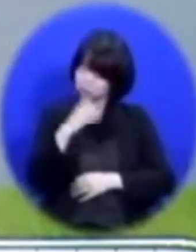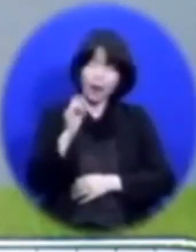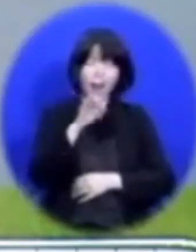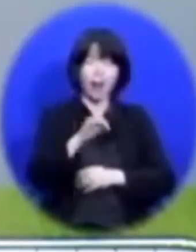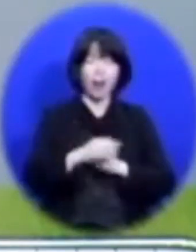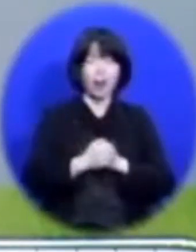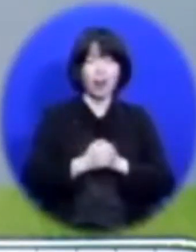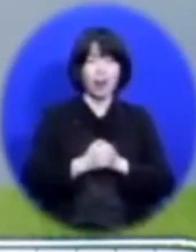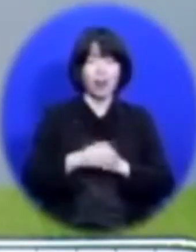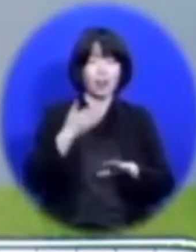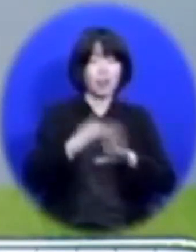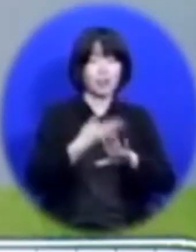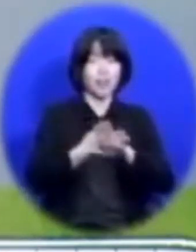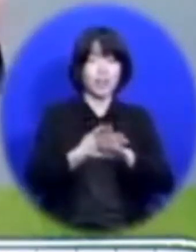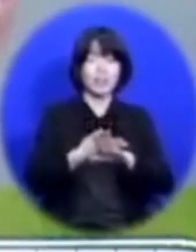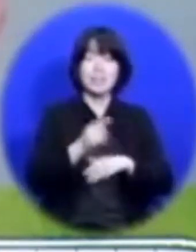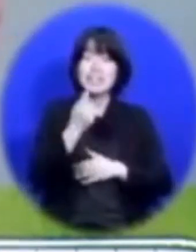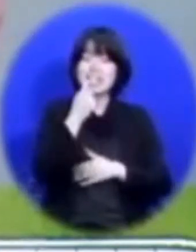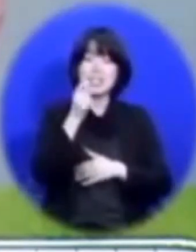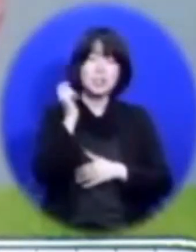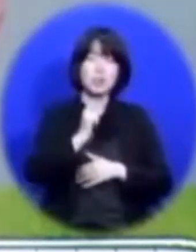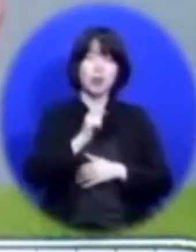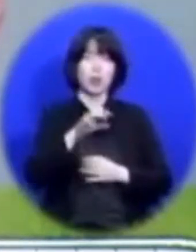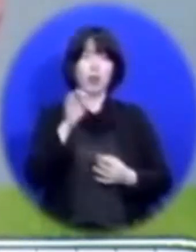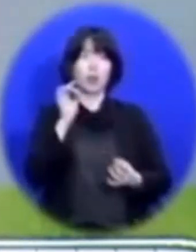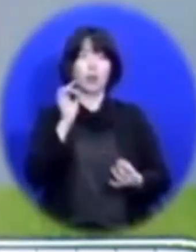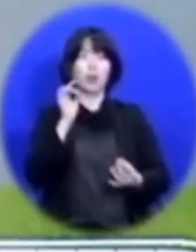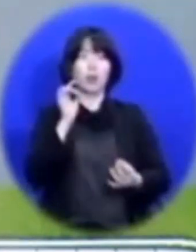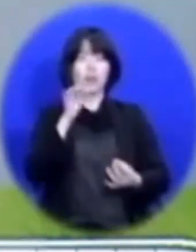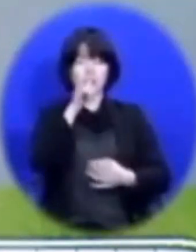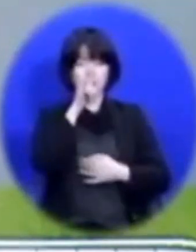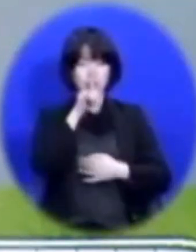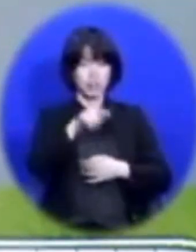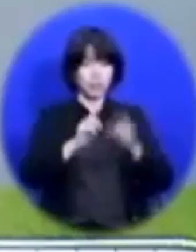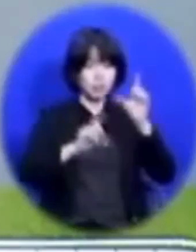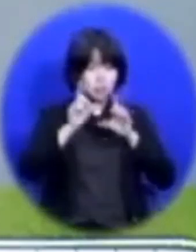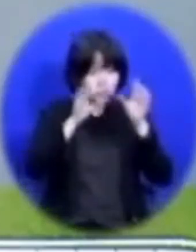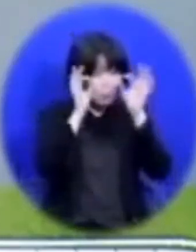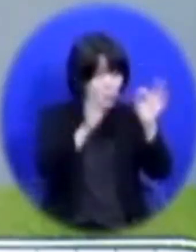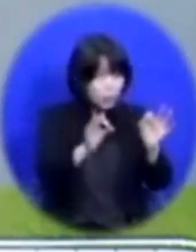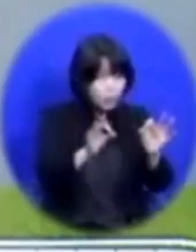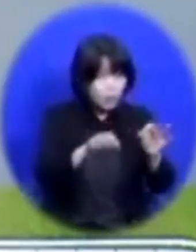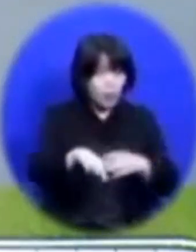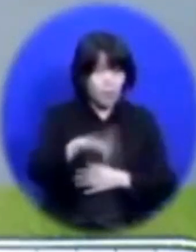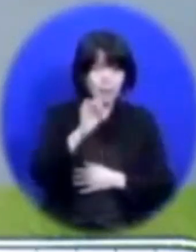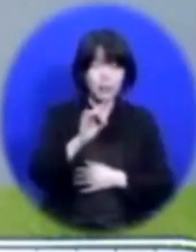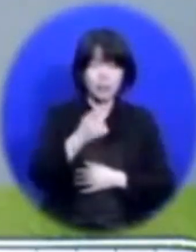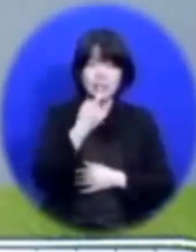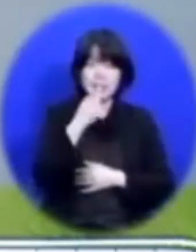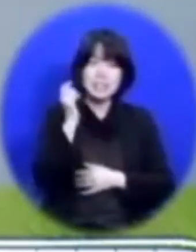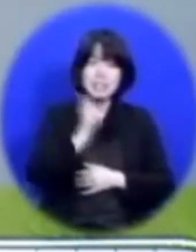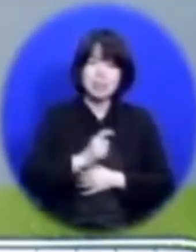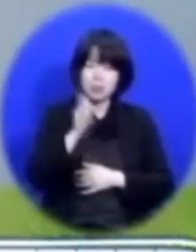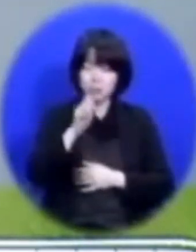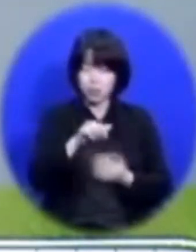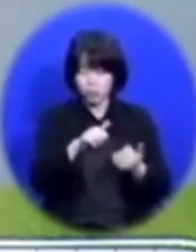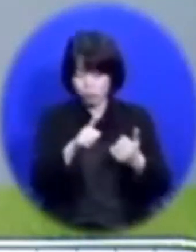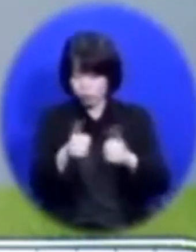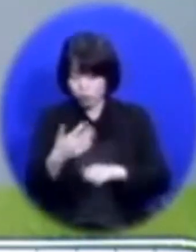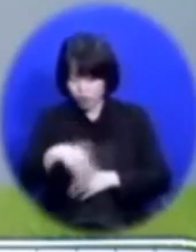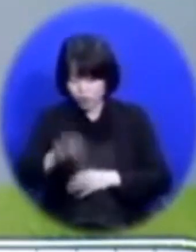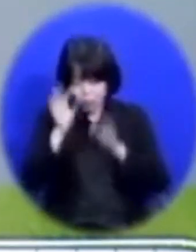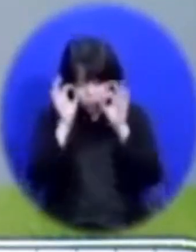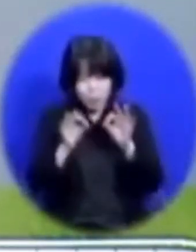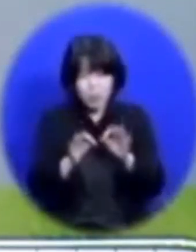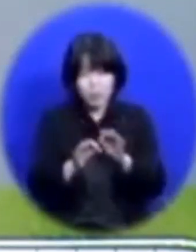끼쳐서다른 사제들은모두얼어붙었다.그장면을목격하고, 한사제가먼저죽는것을보면서,